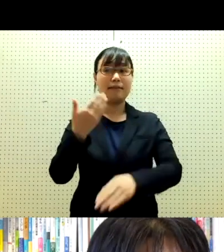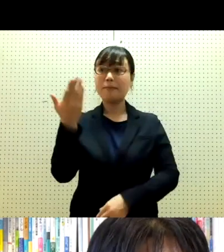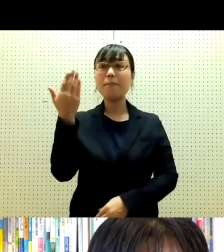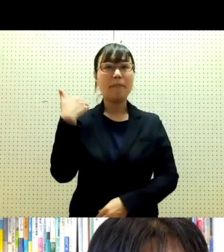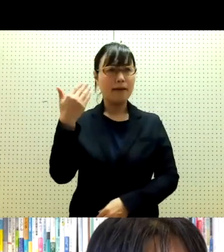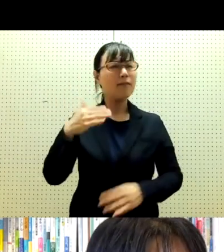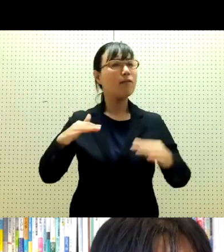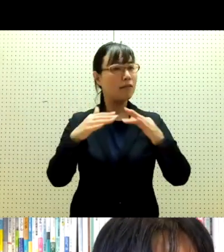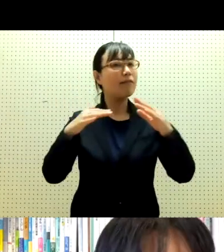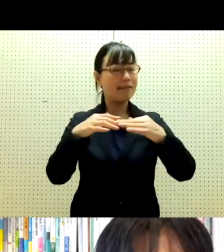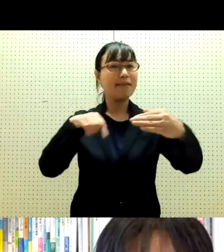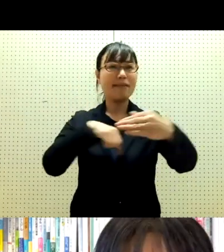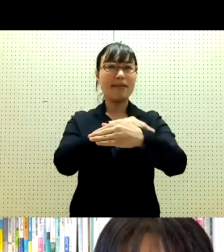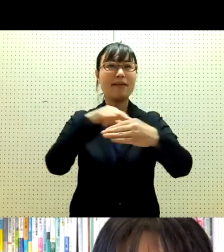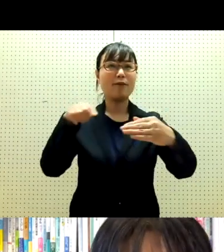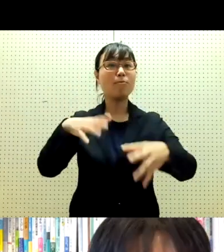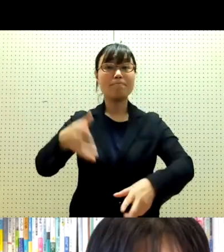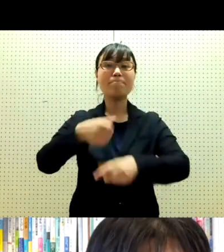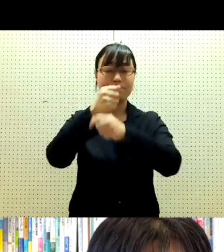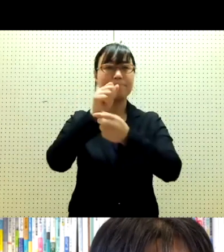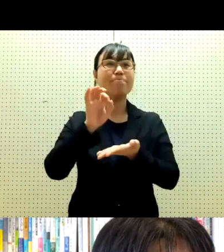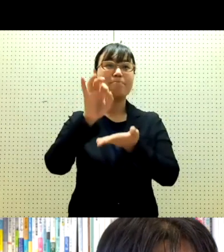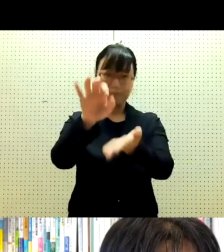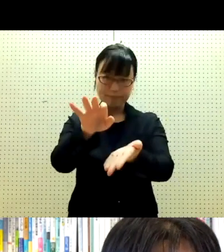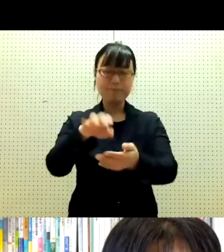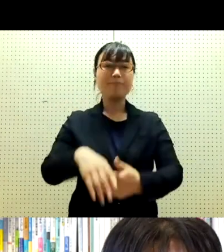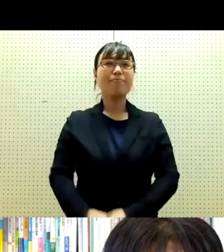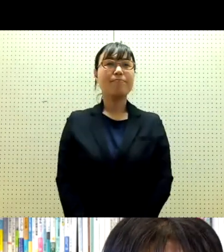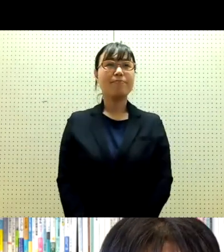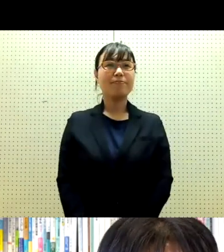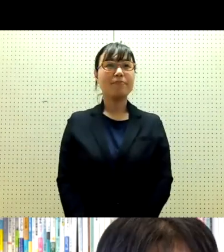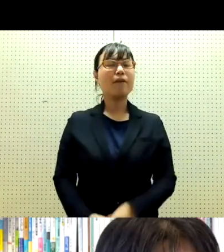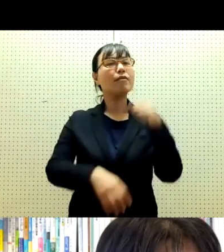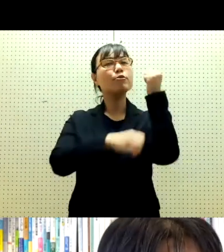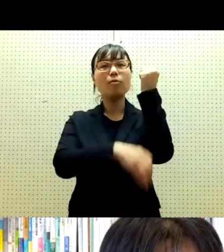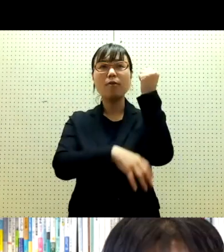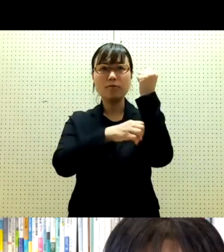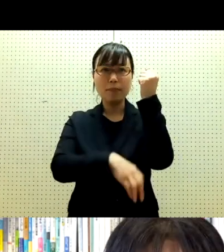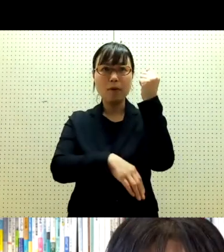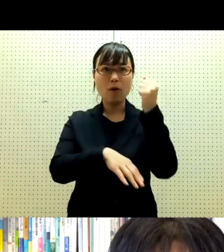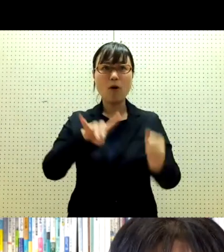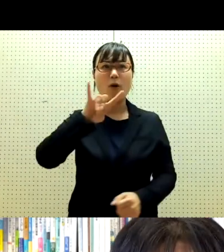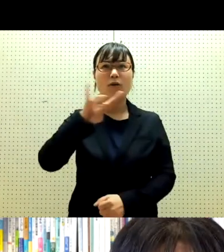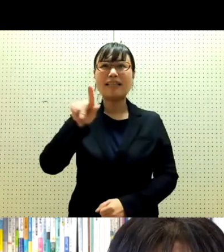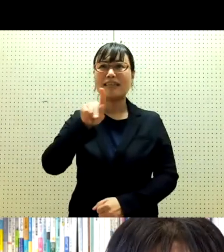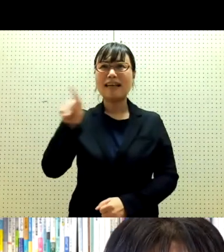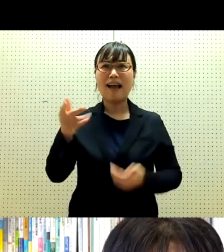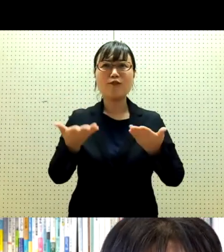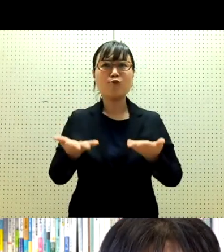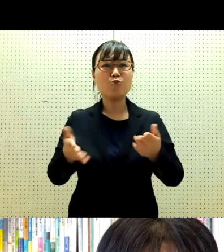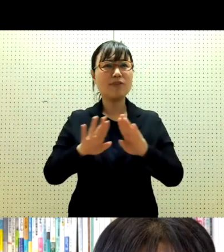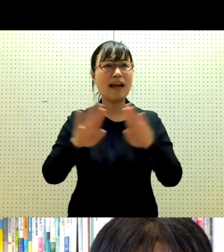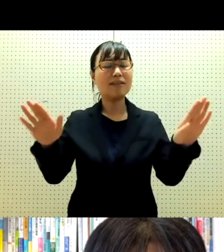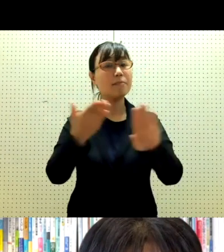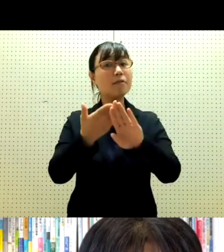ったかというところをかいつまんでお話ししたいと思います。で、まあ、そもそもですね、ギガスクールが始まる前というのは学校にはあま